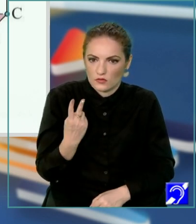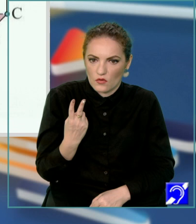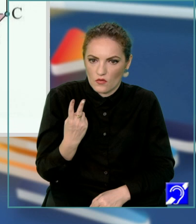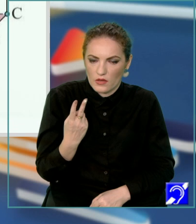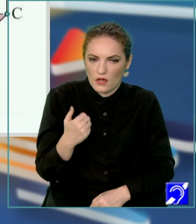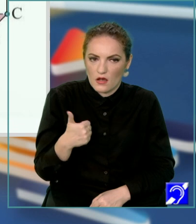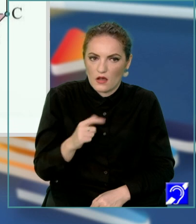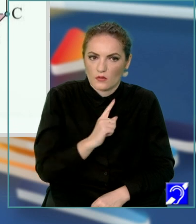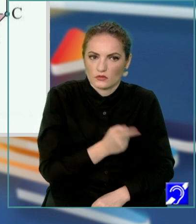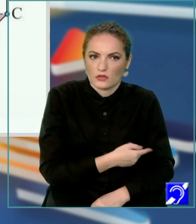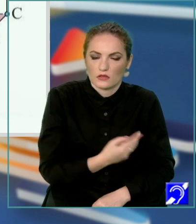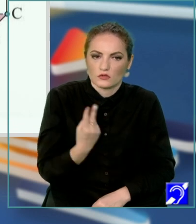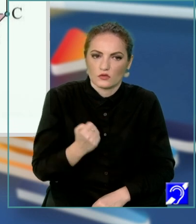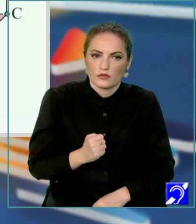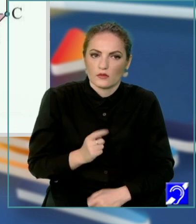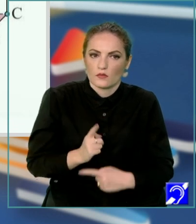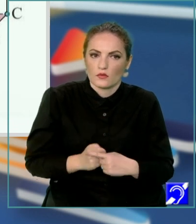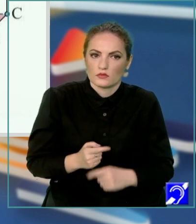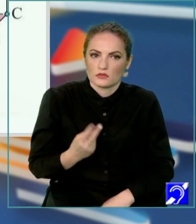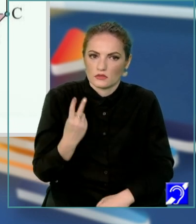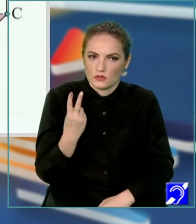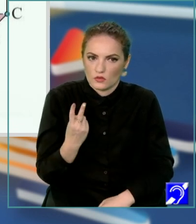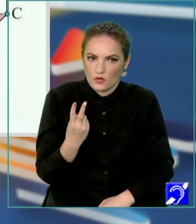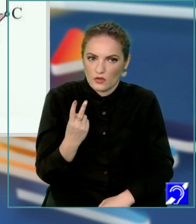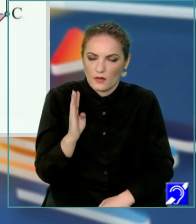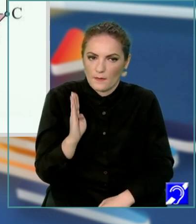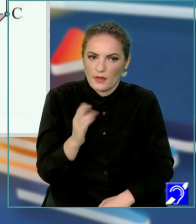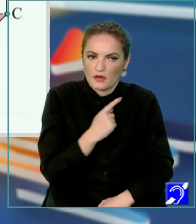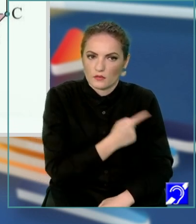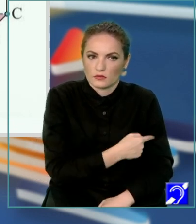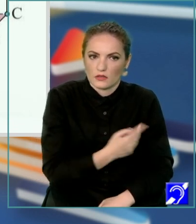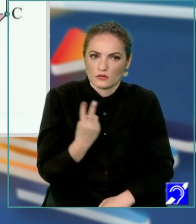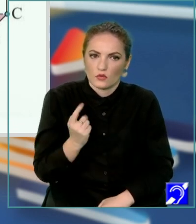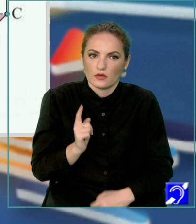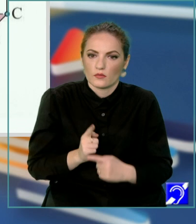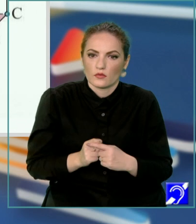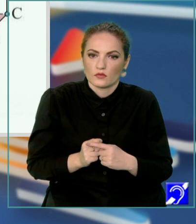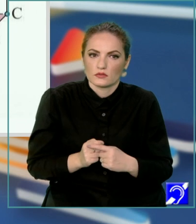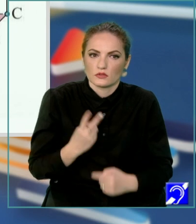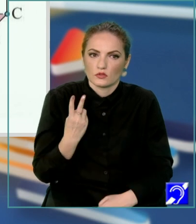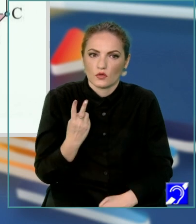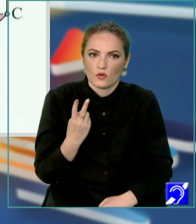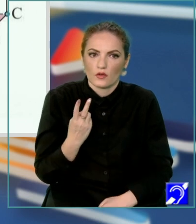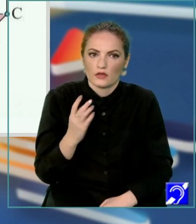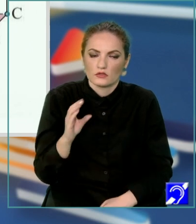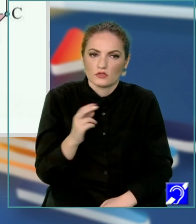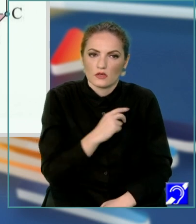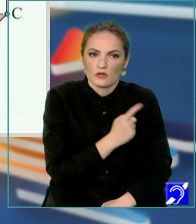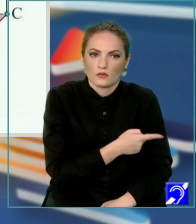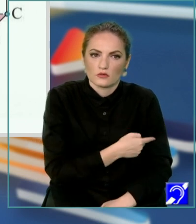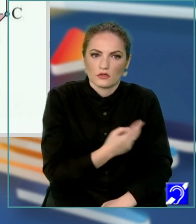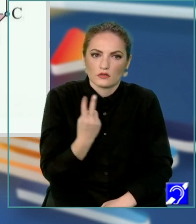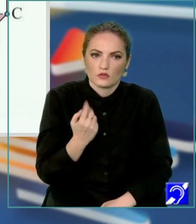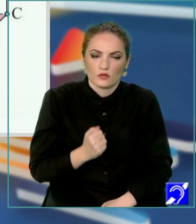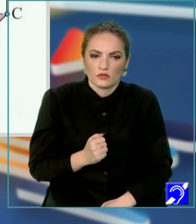plus de două ori b pătrat plus de două ori si pătrat lucru care îmi permite să și scot